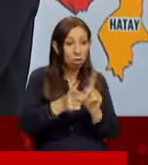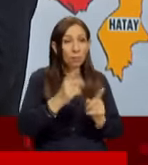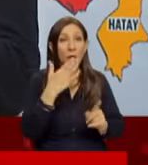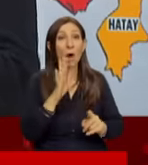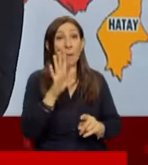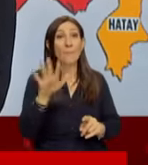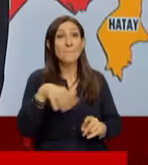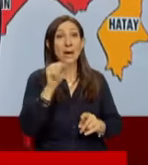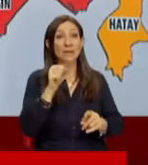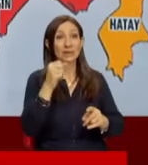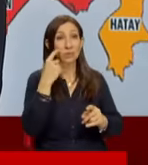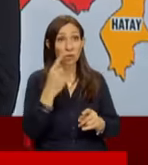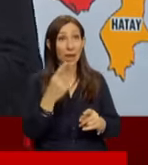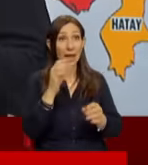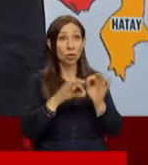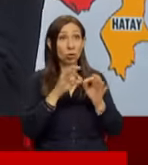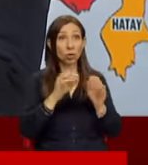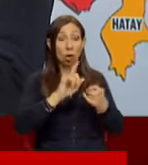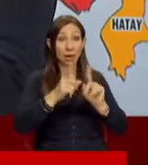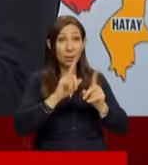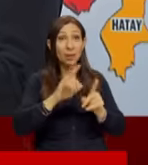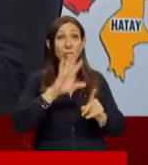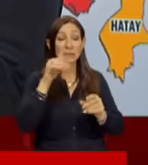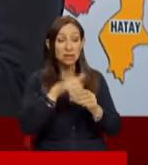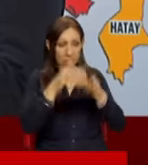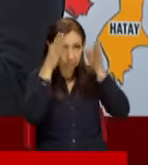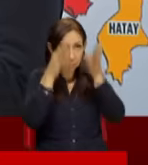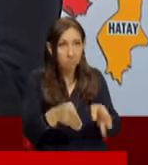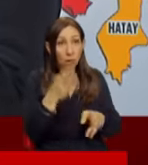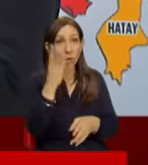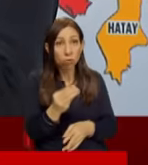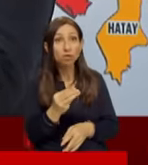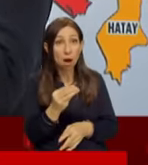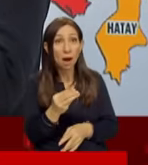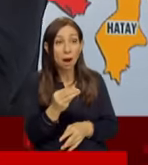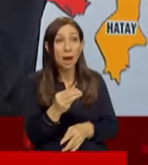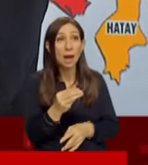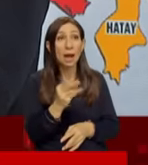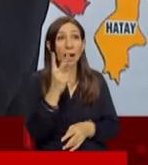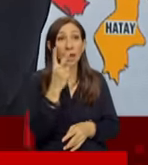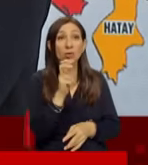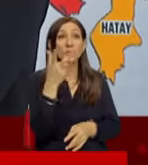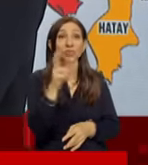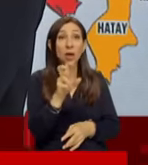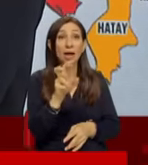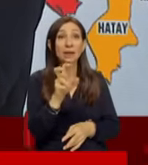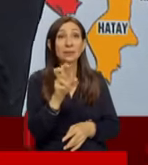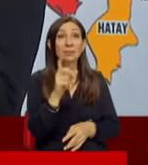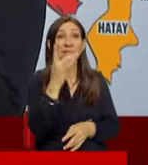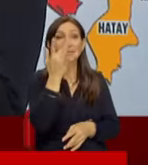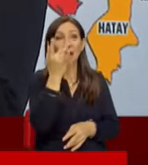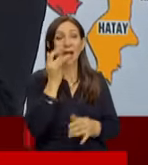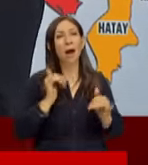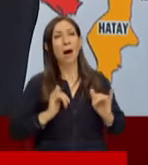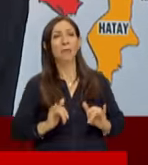Ama merkezi ölçekli ekonomi yönetimi tümüyle seçime adapte olduğu zaman 2-3 aylık bir sahte